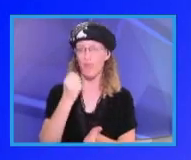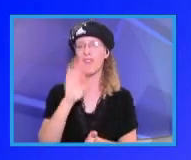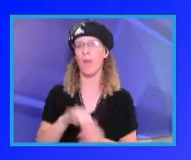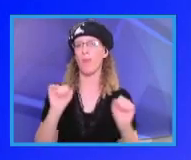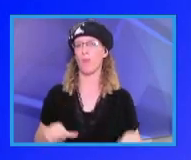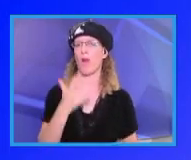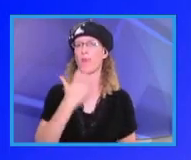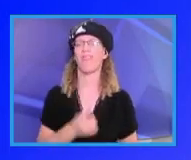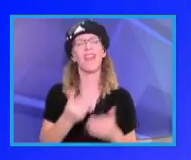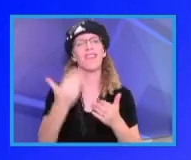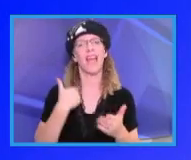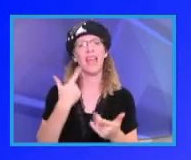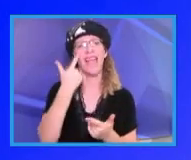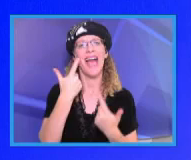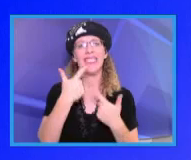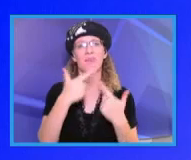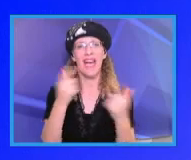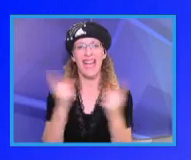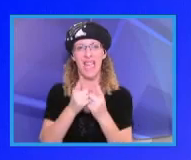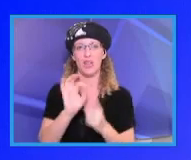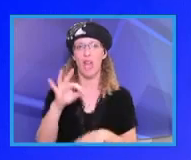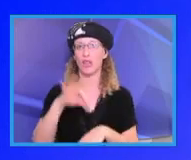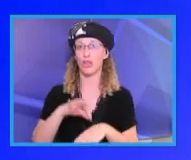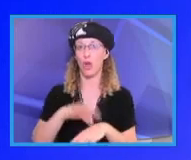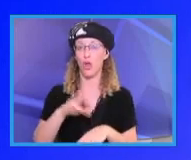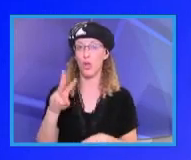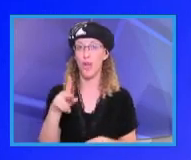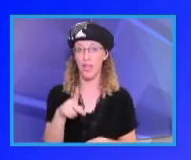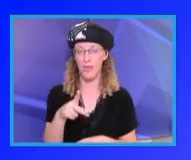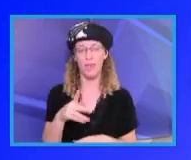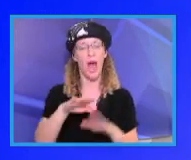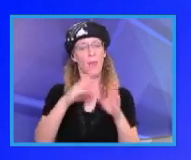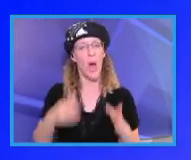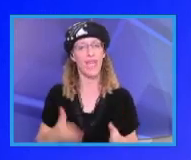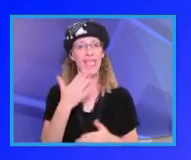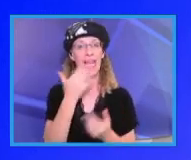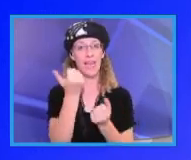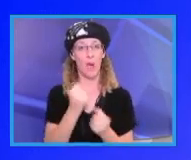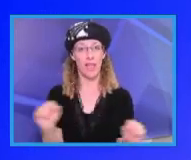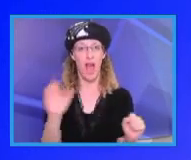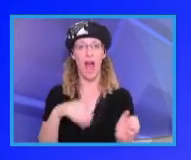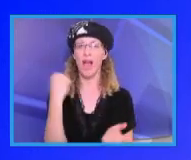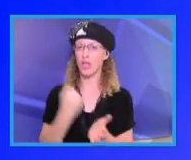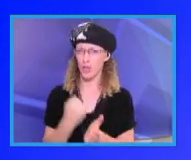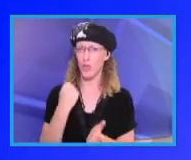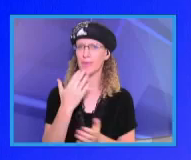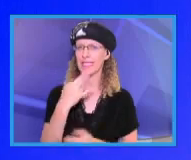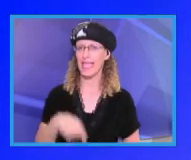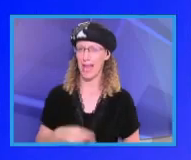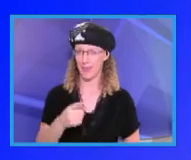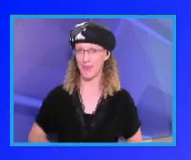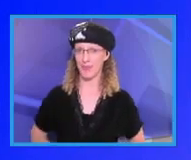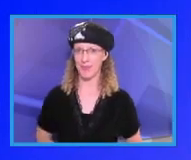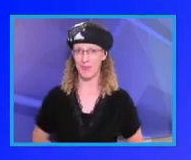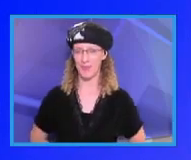אבל תחילה בואו נראה הסבר קצר של דוקטור שוקי פרידמן מהמכון הישראלי לדמוקרטיה על הכשרות בישראל.